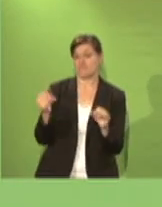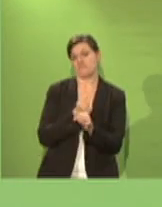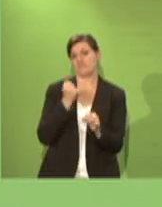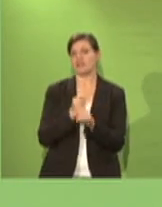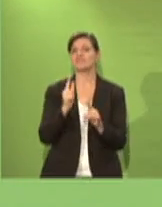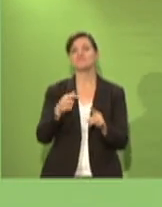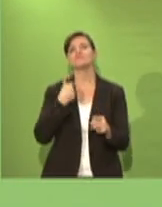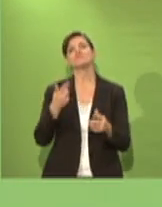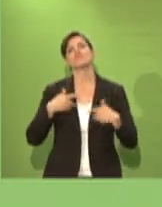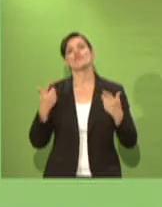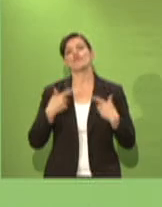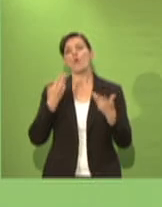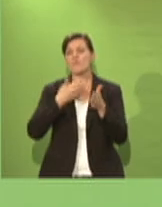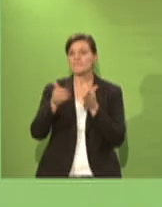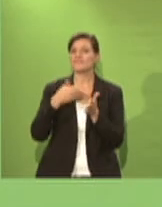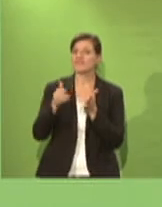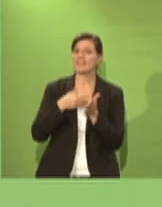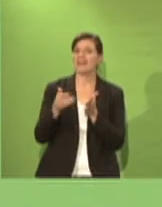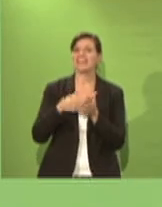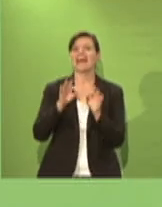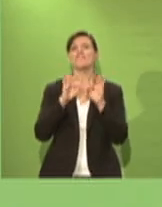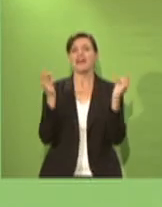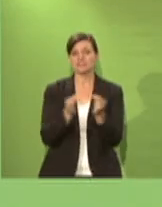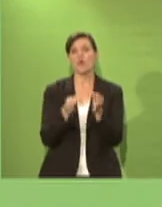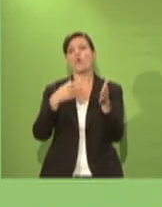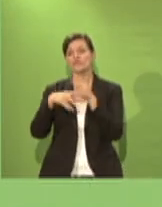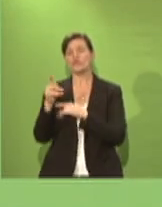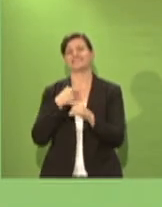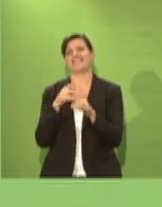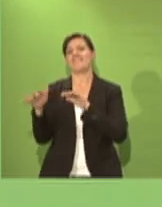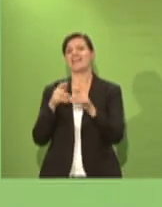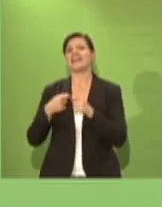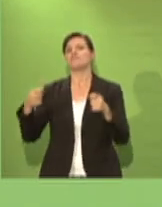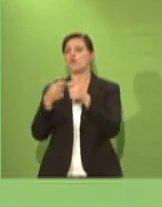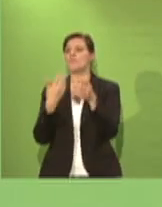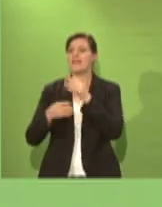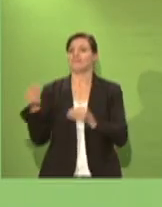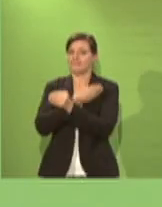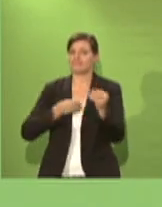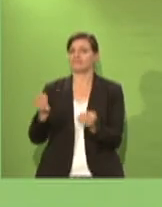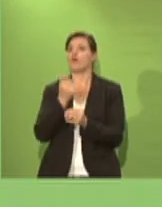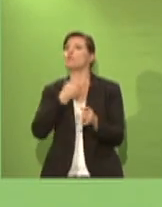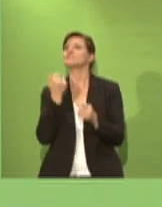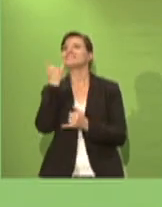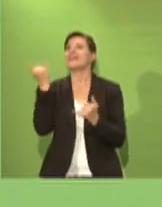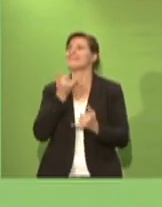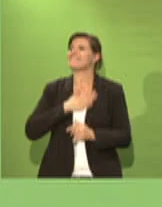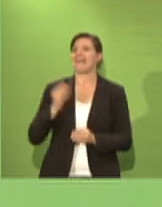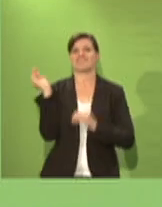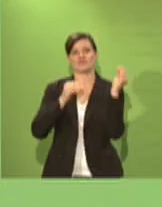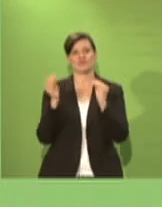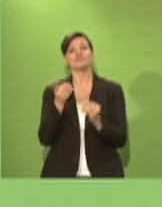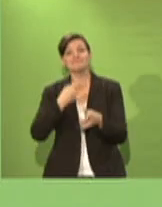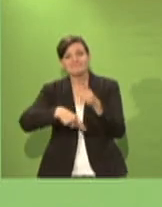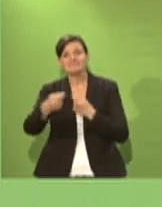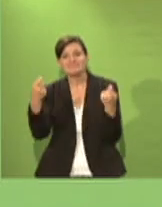weiter, mit der Fraktion und den Verkehrsverbünden zu diskutieren und unsere Ideen da einzubringen und sind gespannt, was da